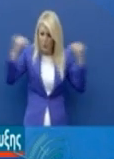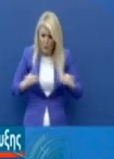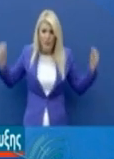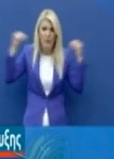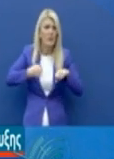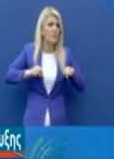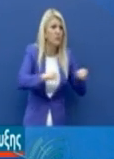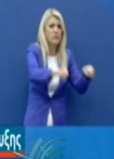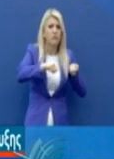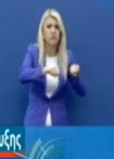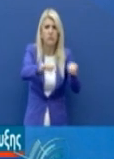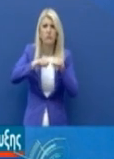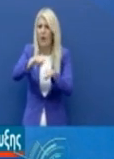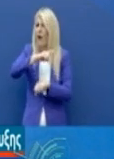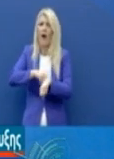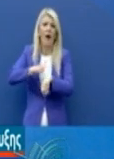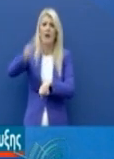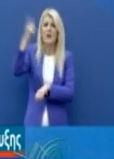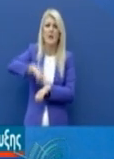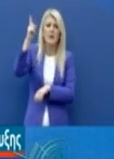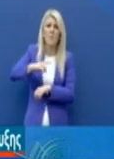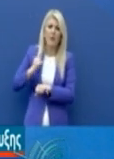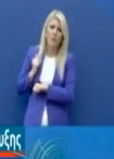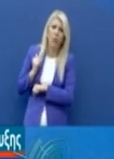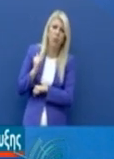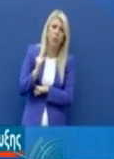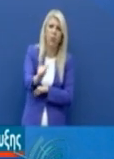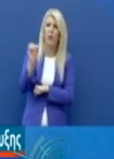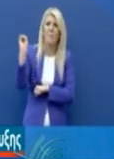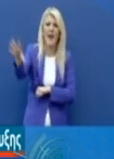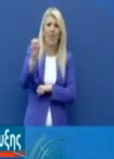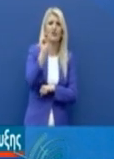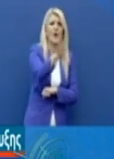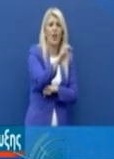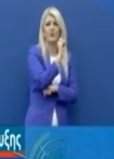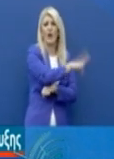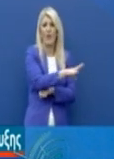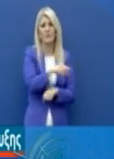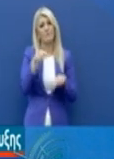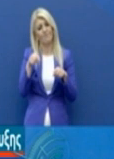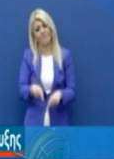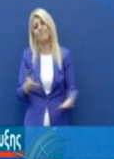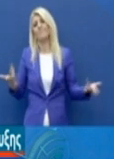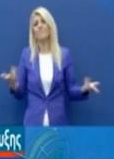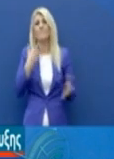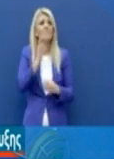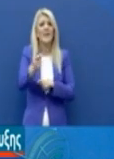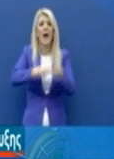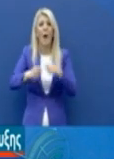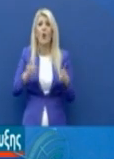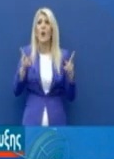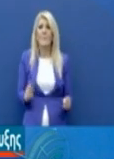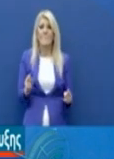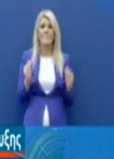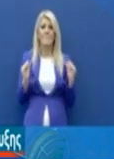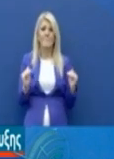μετά από πολλές μέρες καθυστέρηση, δημιουργώντας μια ιδιότυπη στάση εμπορίου. Και ο δεύτερος, για να δώσουμε